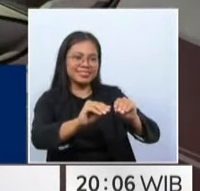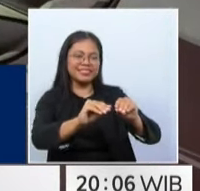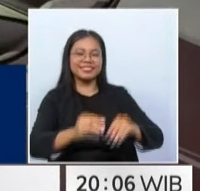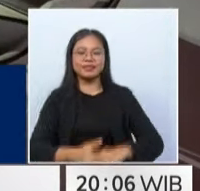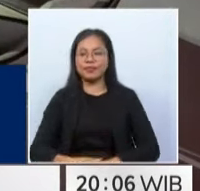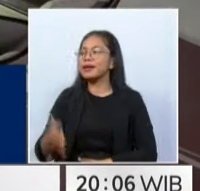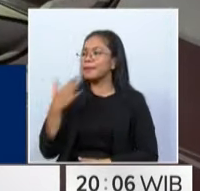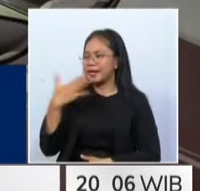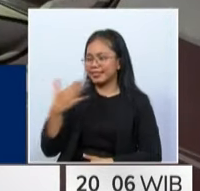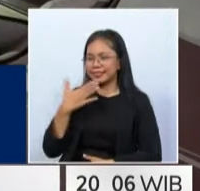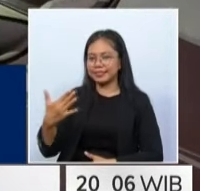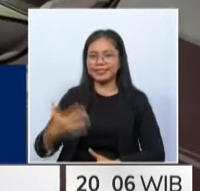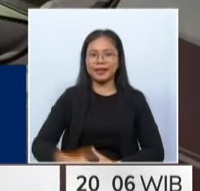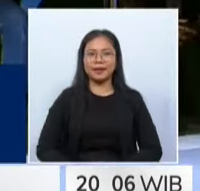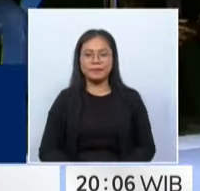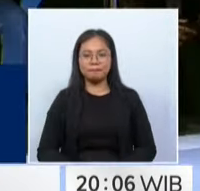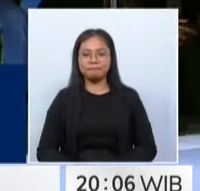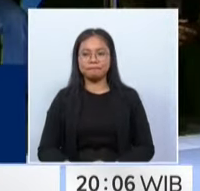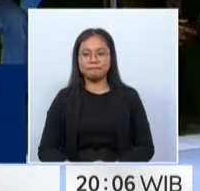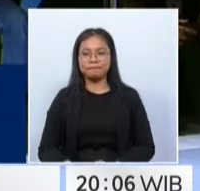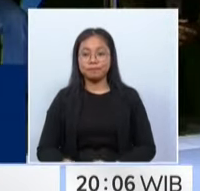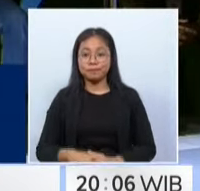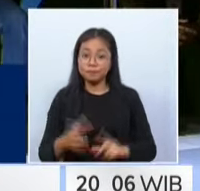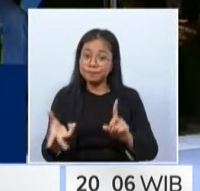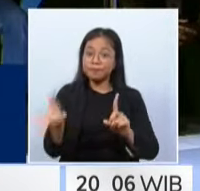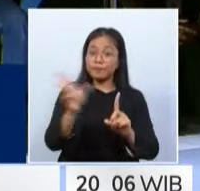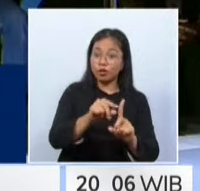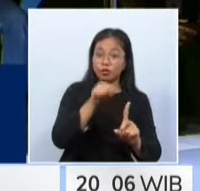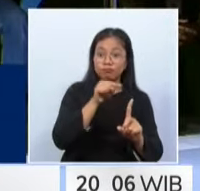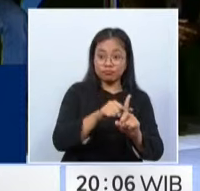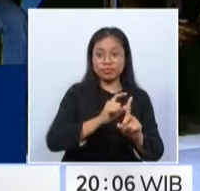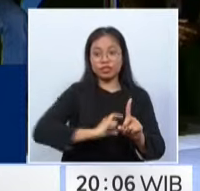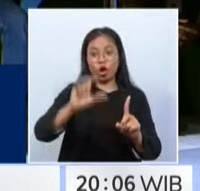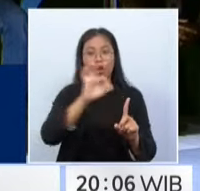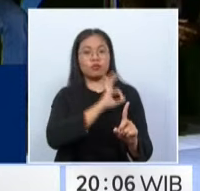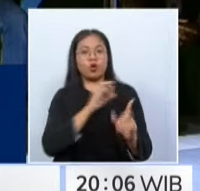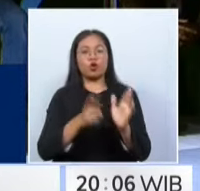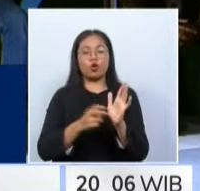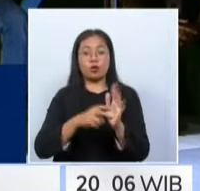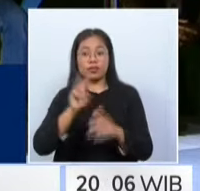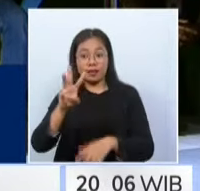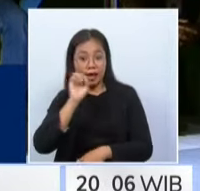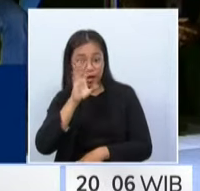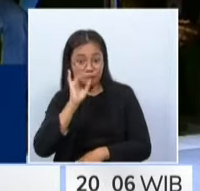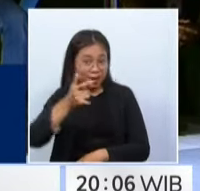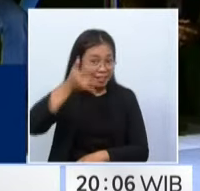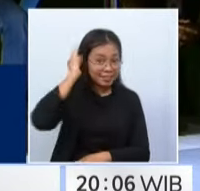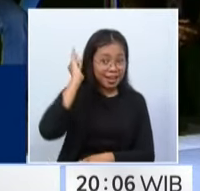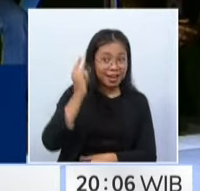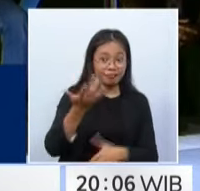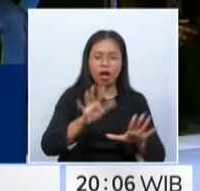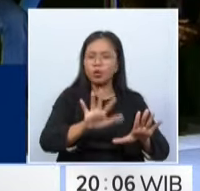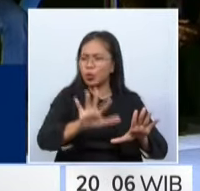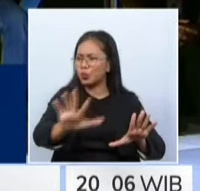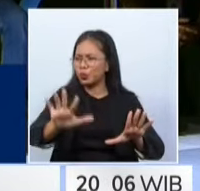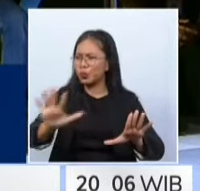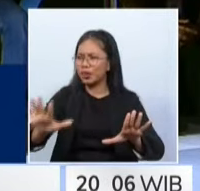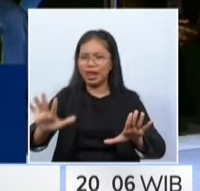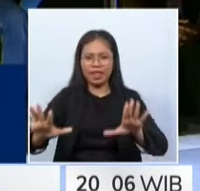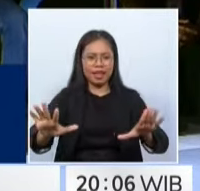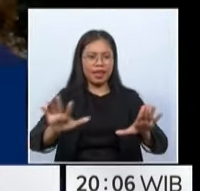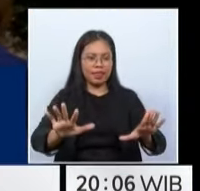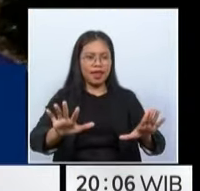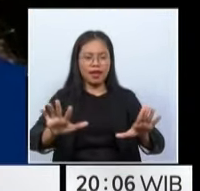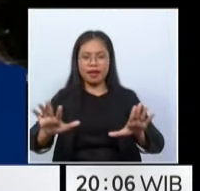kasih selanjutnya kita kembali ke calon Presiden Nomor bapakuk Meres dari kedua